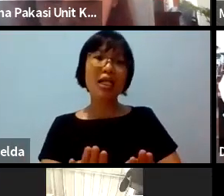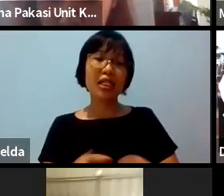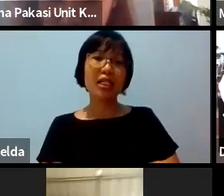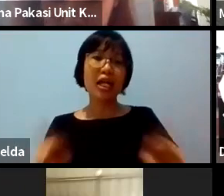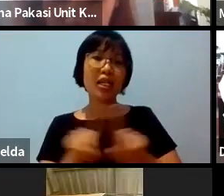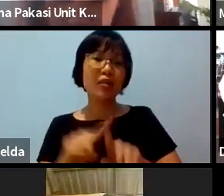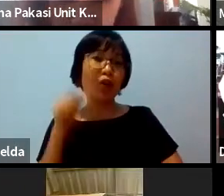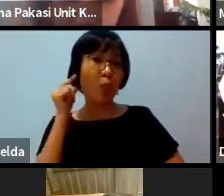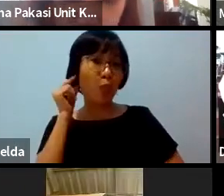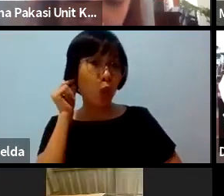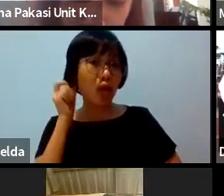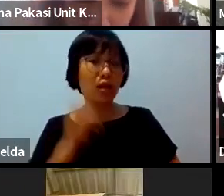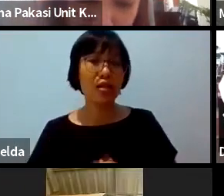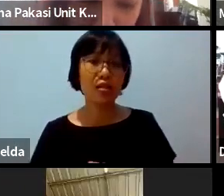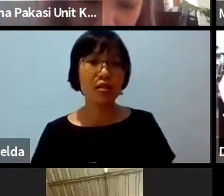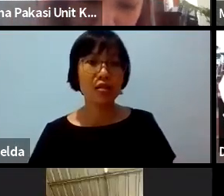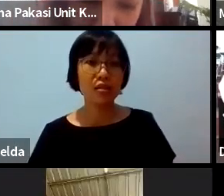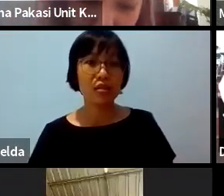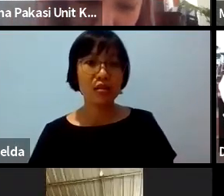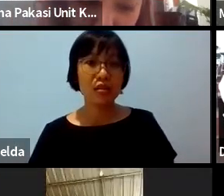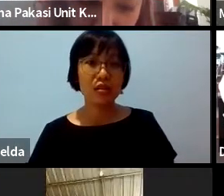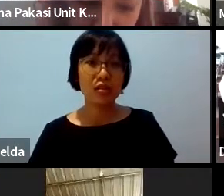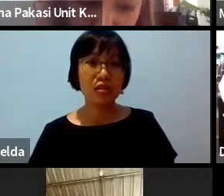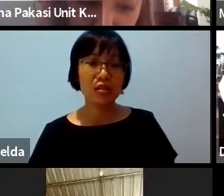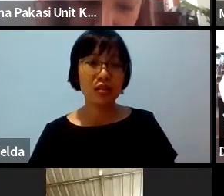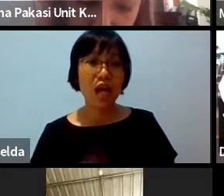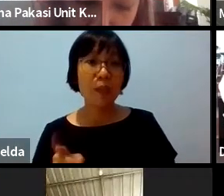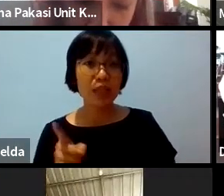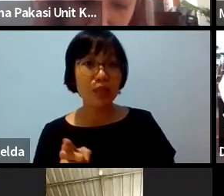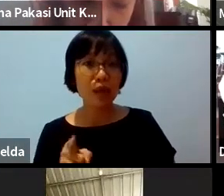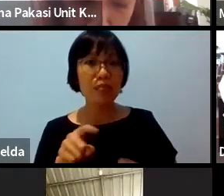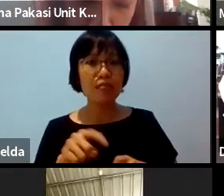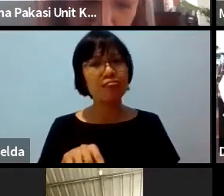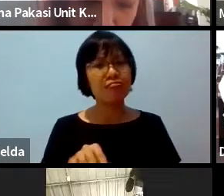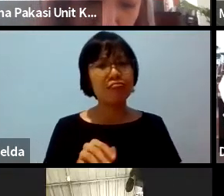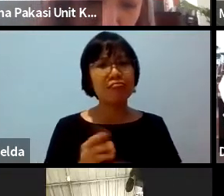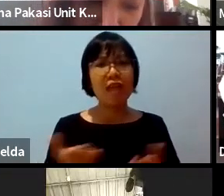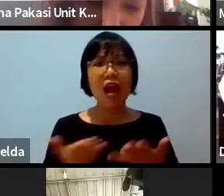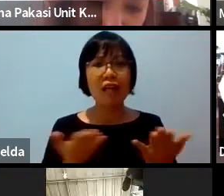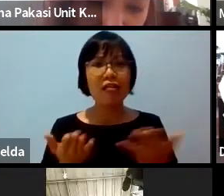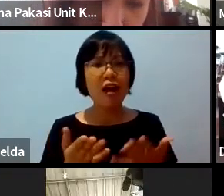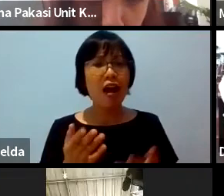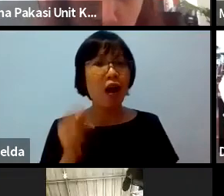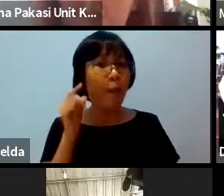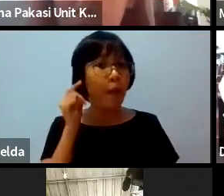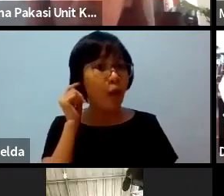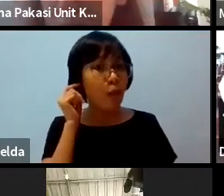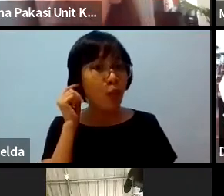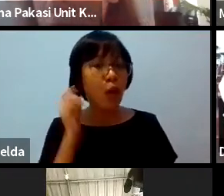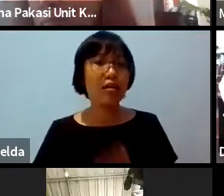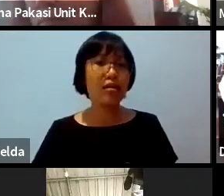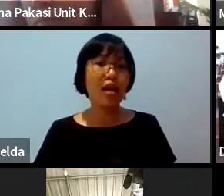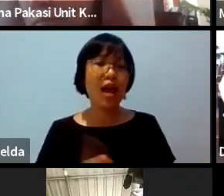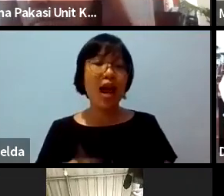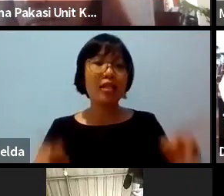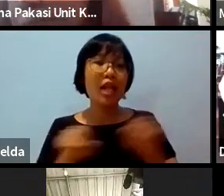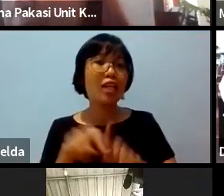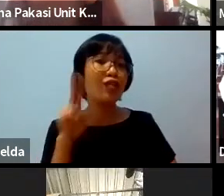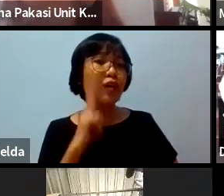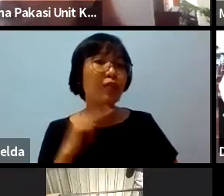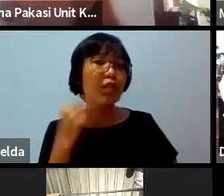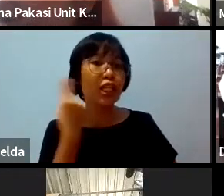itu feminis untuk dirinya sendiri, dalam arti feminisme glass ceiling gitu loh, yang ketika dia sampai di posisi